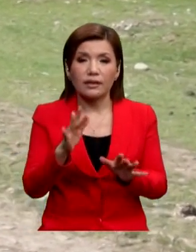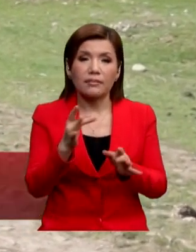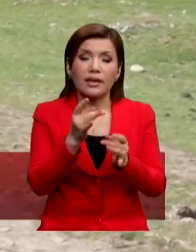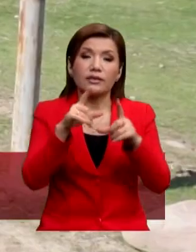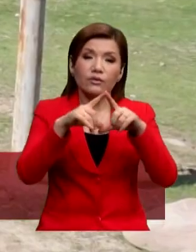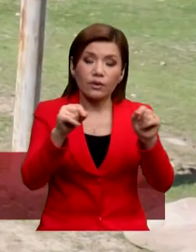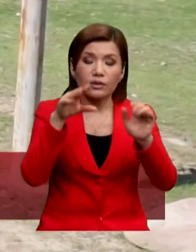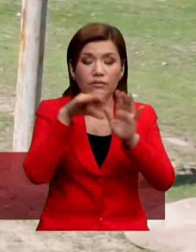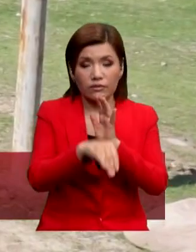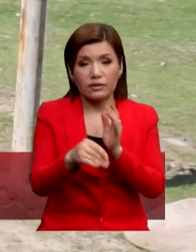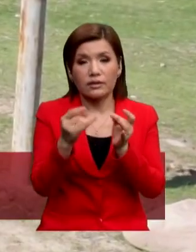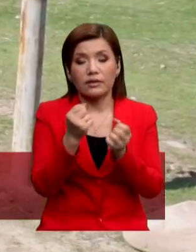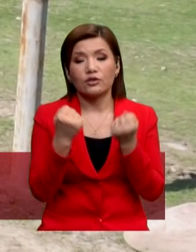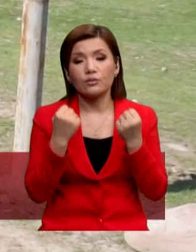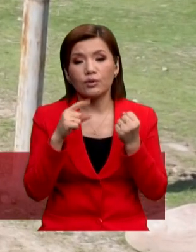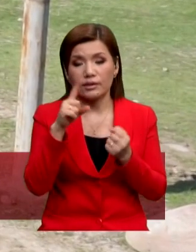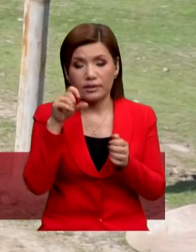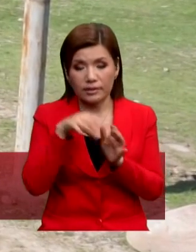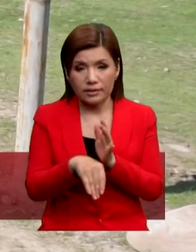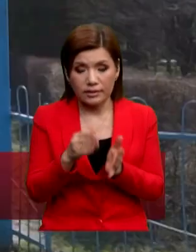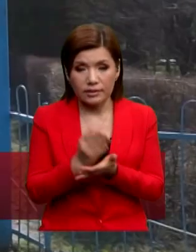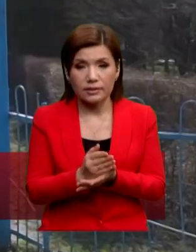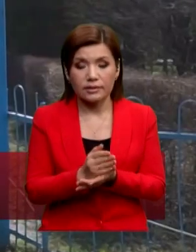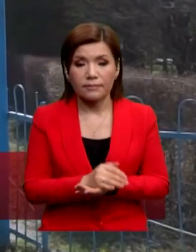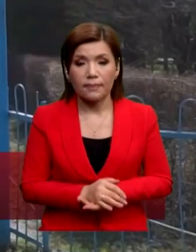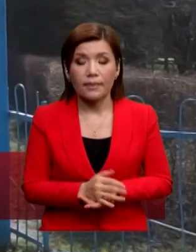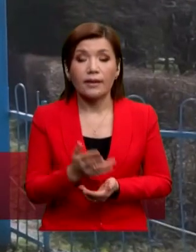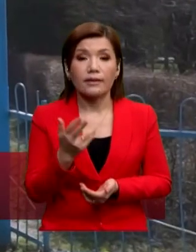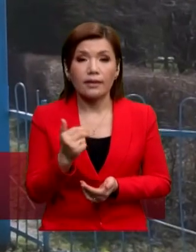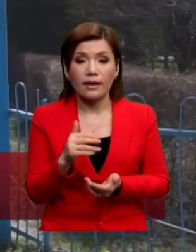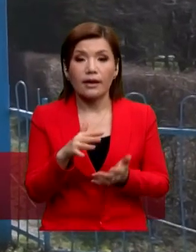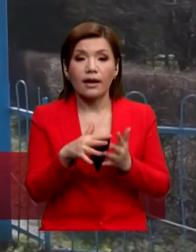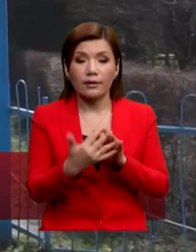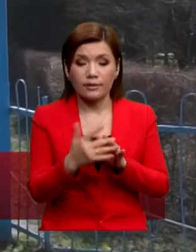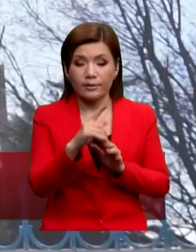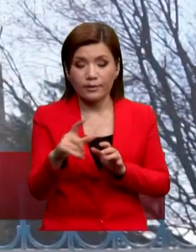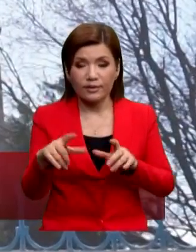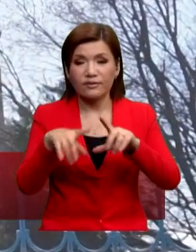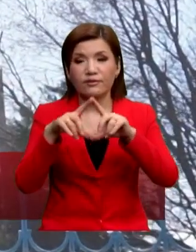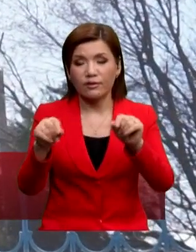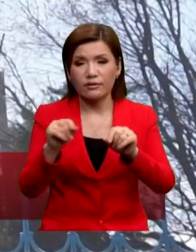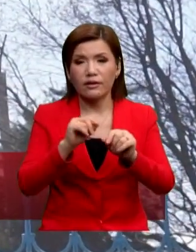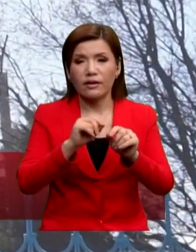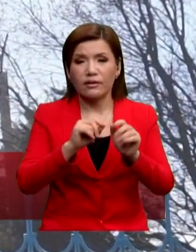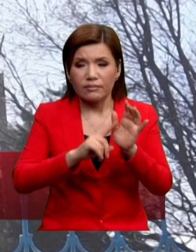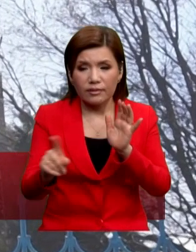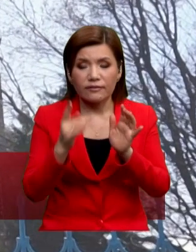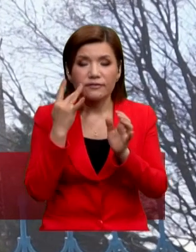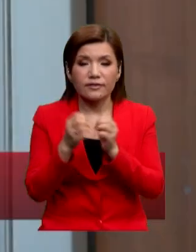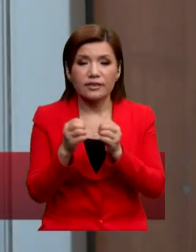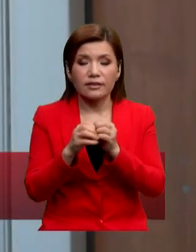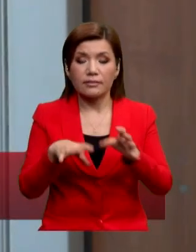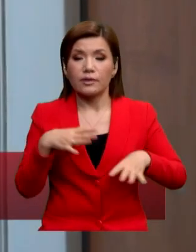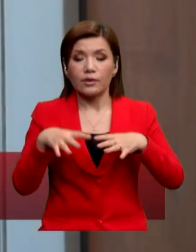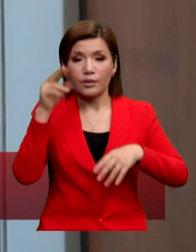комплексімізде комиссия келеді, ана апарады, кей кезде ойнайды, пайда қылады. Рас, ауылдықтардың күні мектепке қарап тұр. Шынығып, шабыт аламын дегенге жалғыз